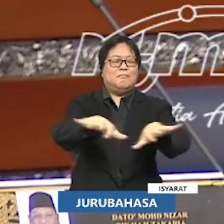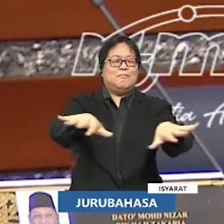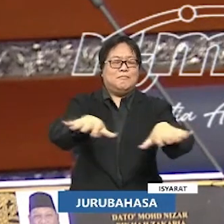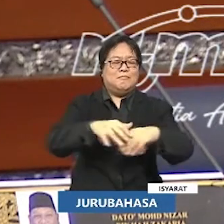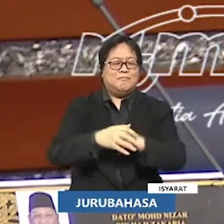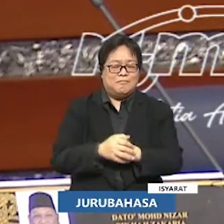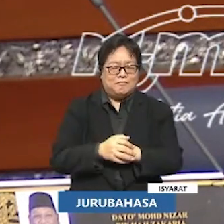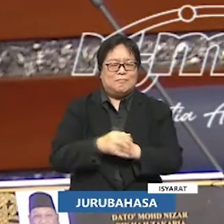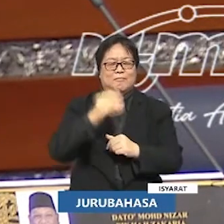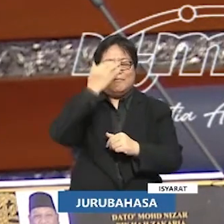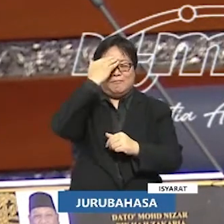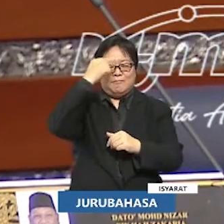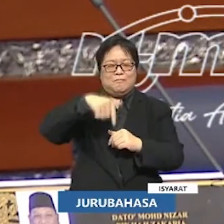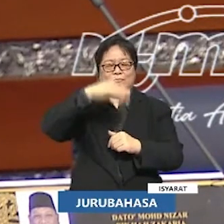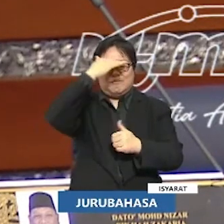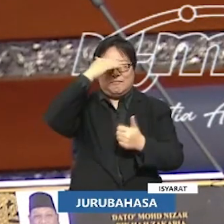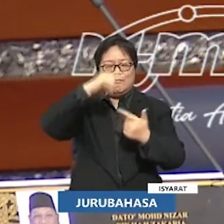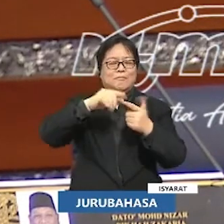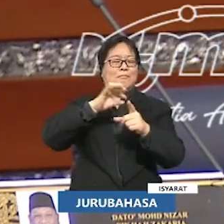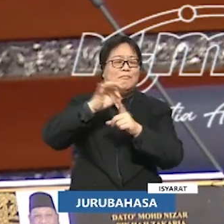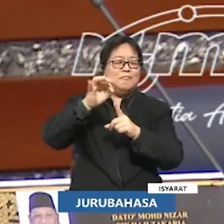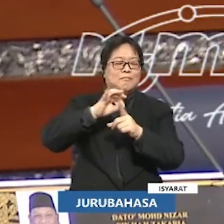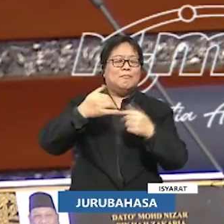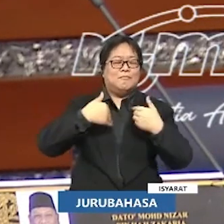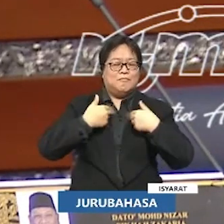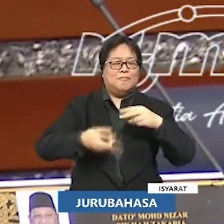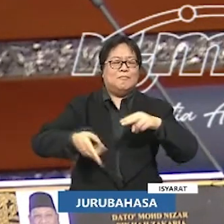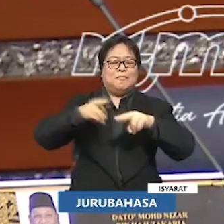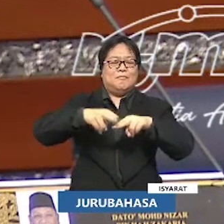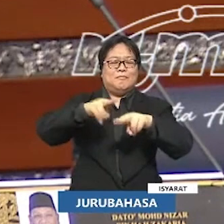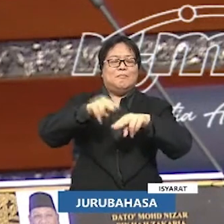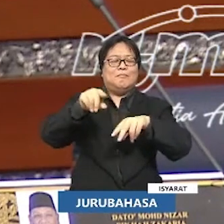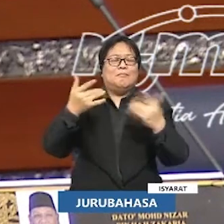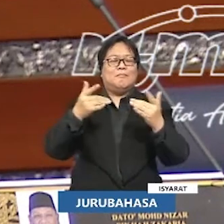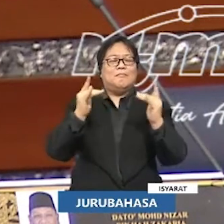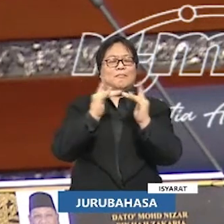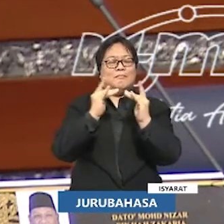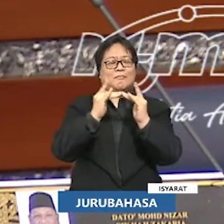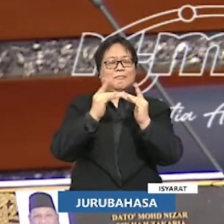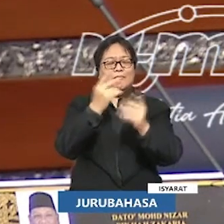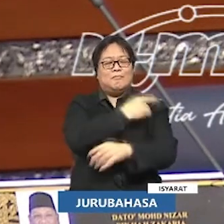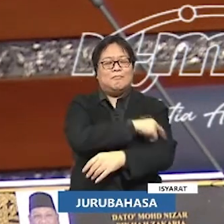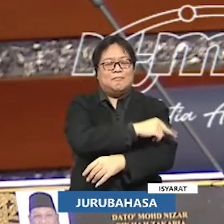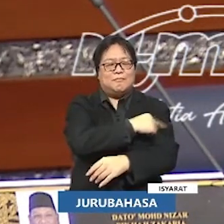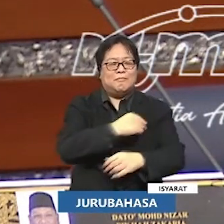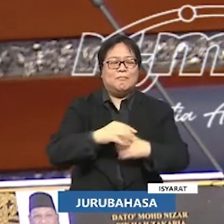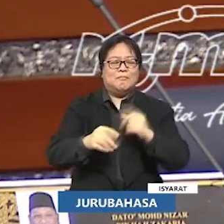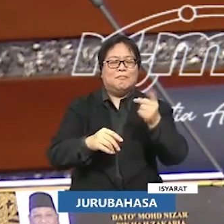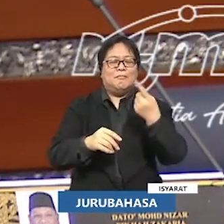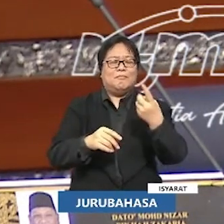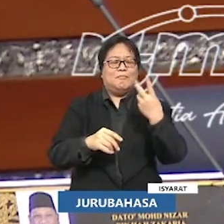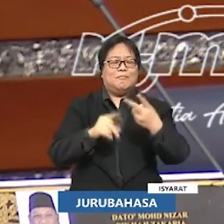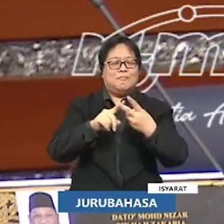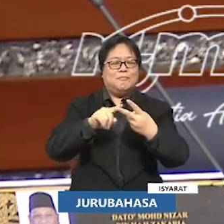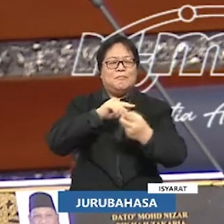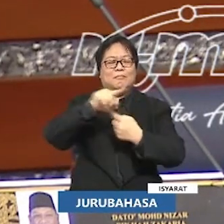kita tahu bahawa di Johor dan juga di Pulau Pinang ada penambahan penggunaan katil di hospital. Yang kedua pula,